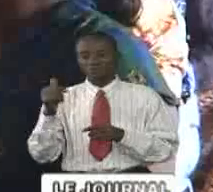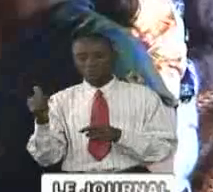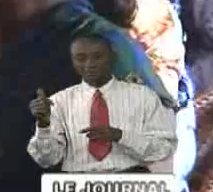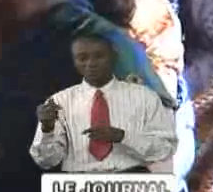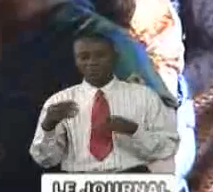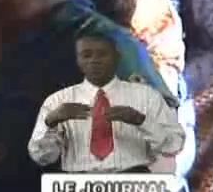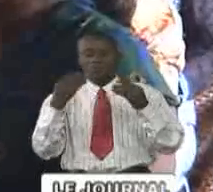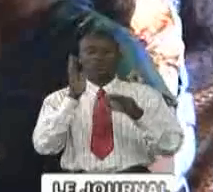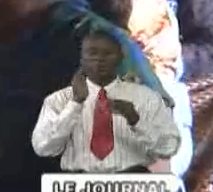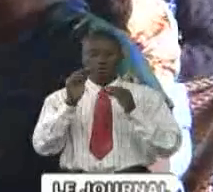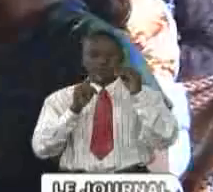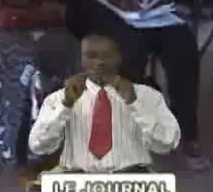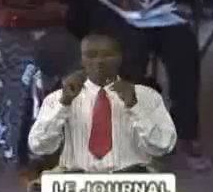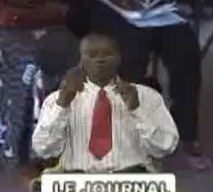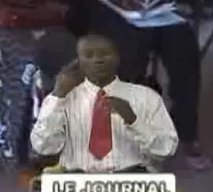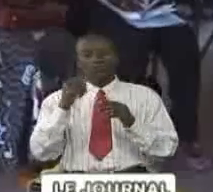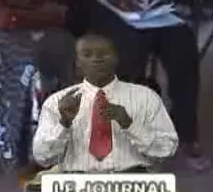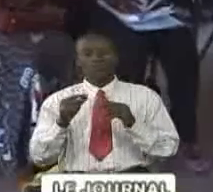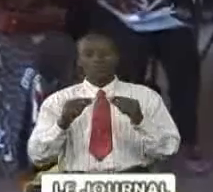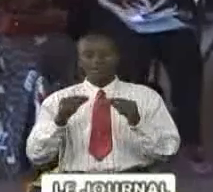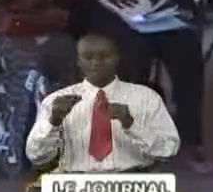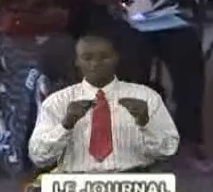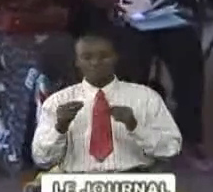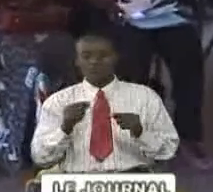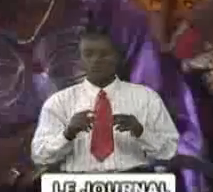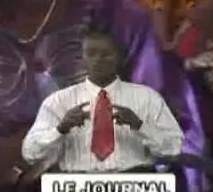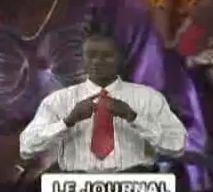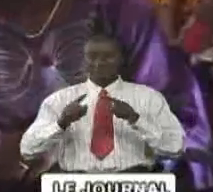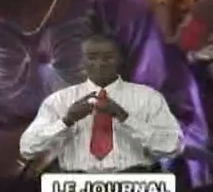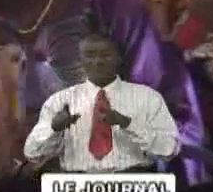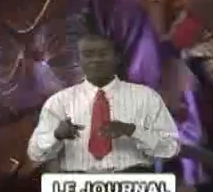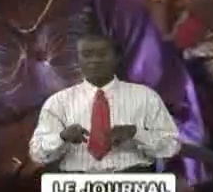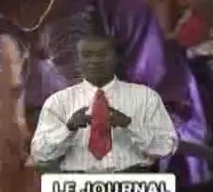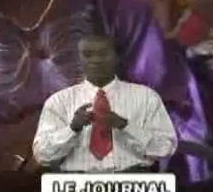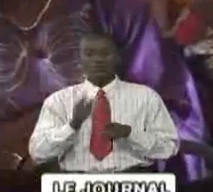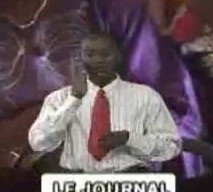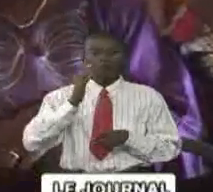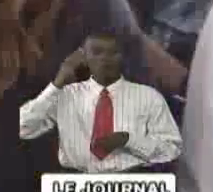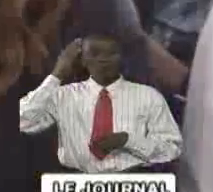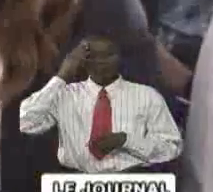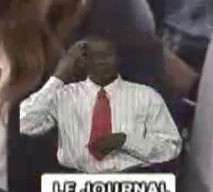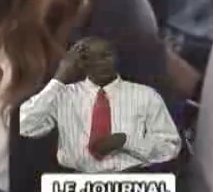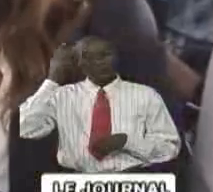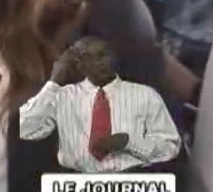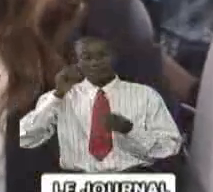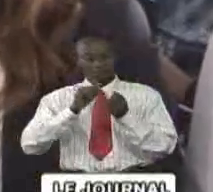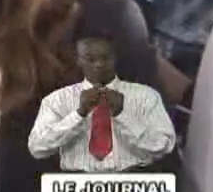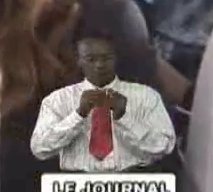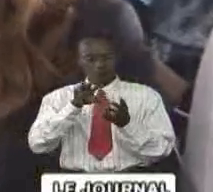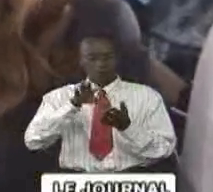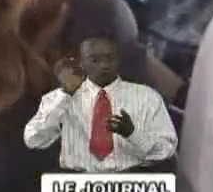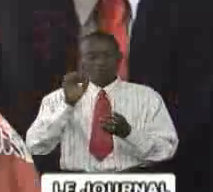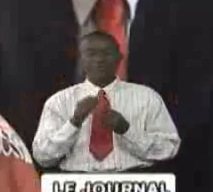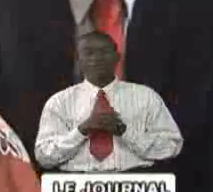les plans de la gestion, l'orthodoxie dans les engagements et une parfaite connaissance dans la gestion de la filière choisie. La notion de